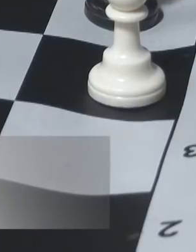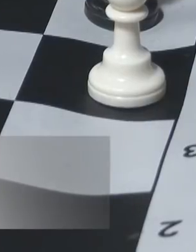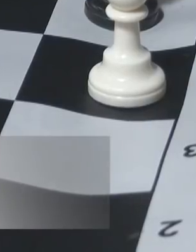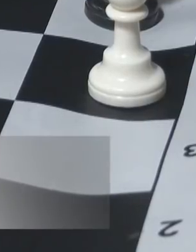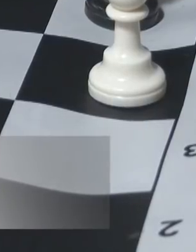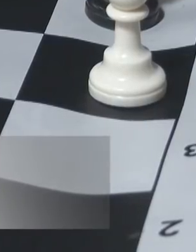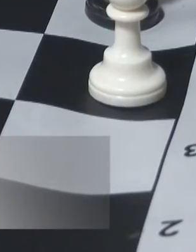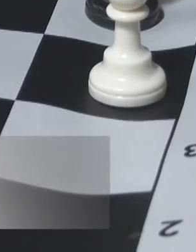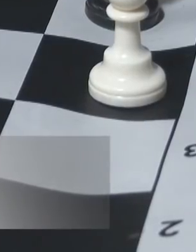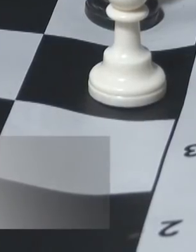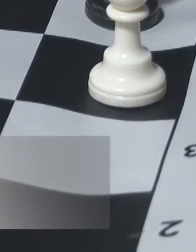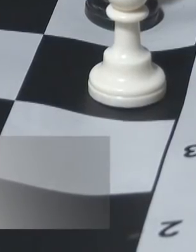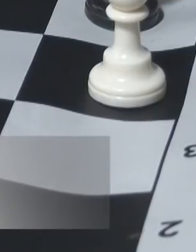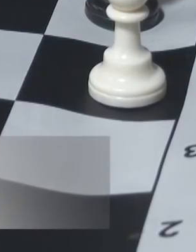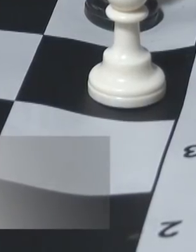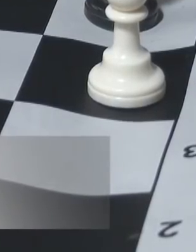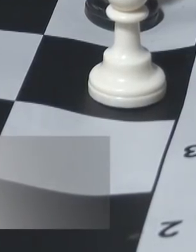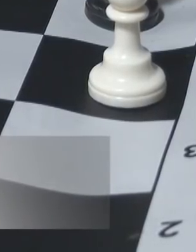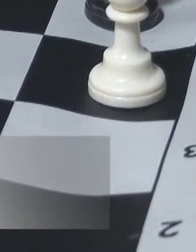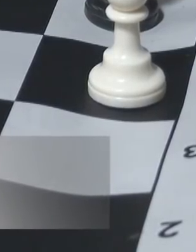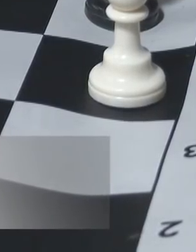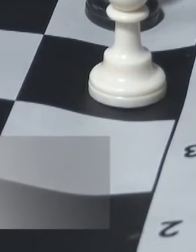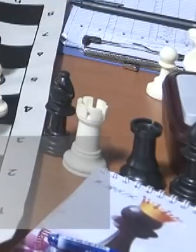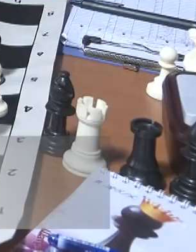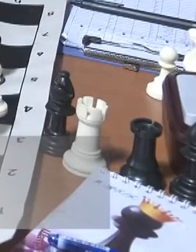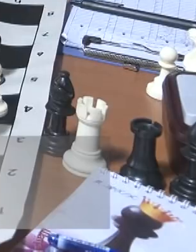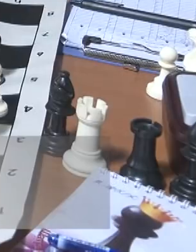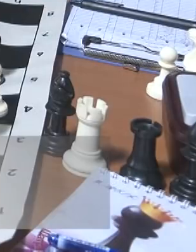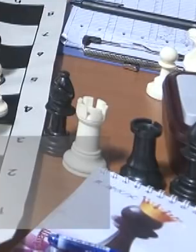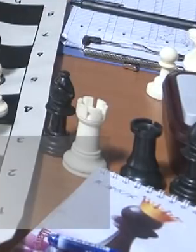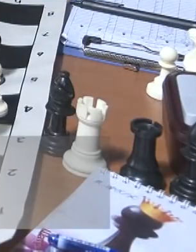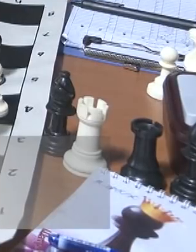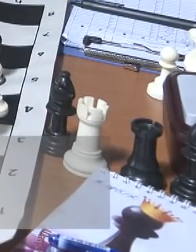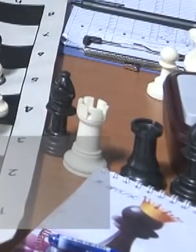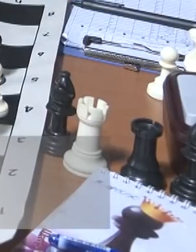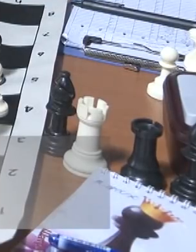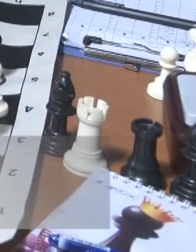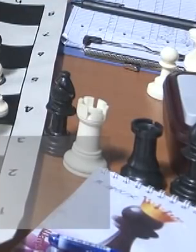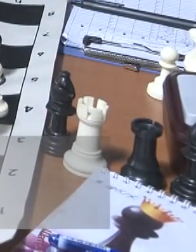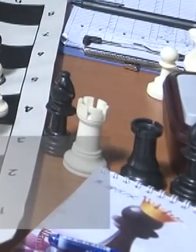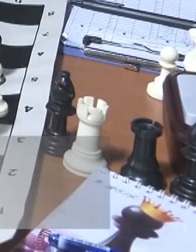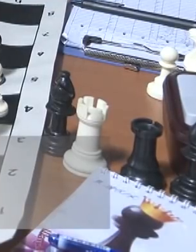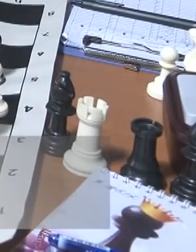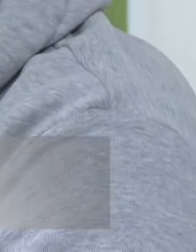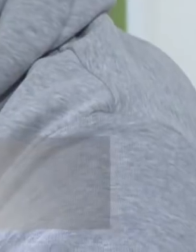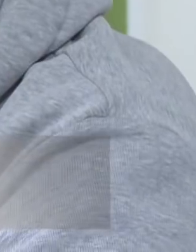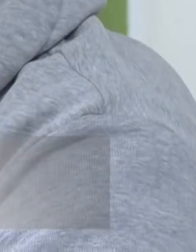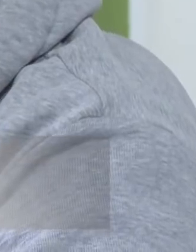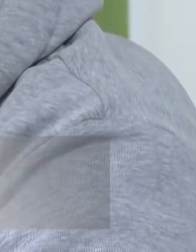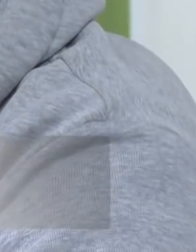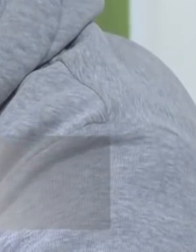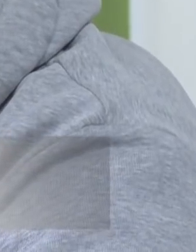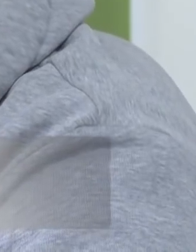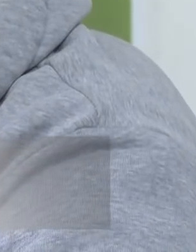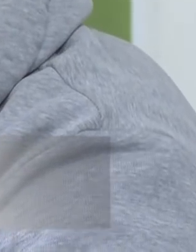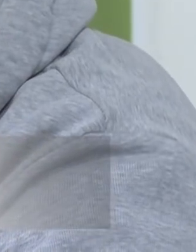сарын 13-нд үрдөнгөө гаргана. Тав дахь жилдээ уламжлалт болгон зохион байгуулагдаж байгаа тус тэмцээнд энэ жил цөөн тамирчдыг бүртгэж оруулсан байна. Учир